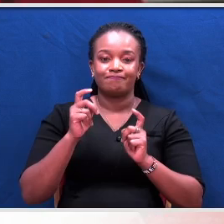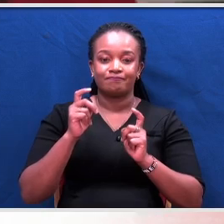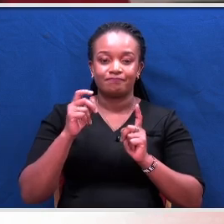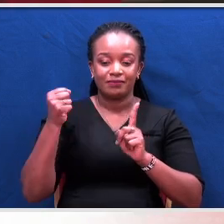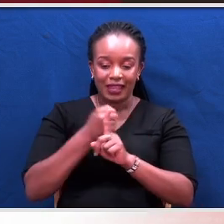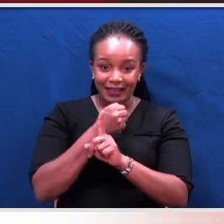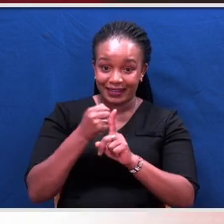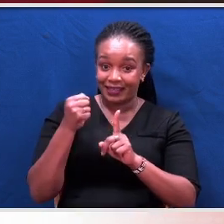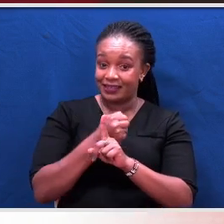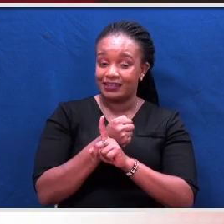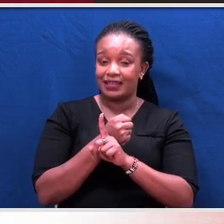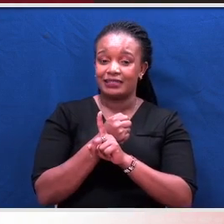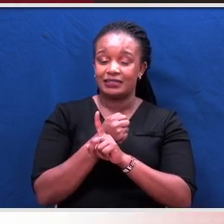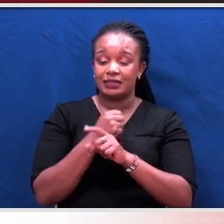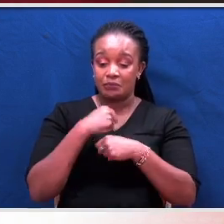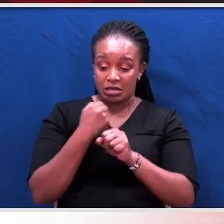we shall be seeking